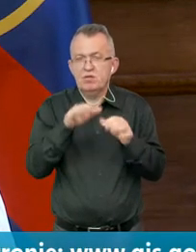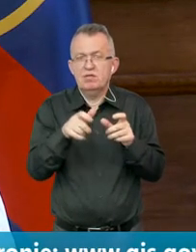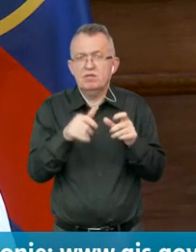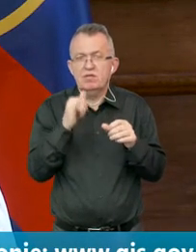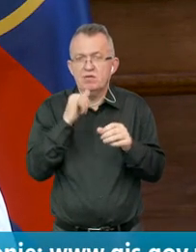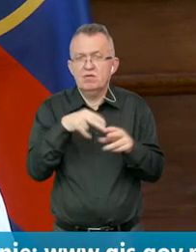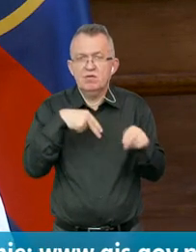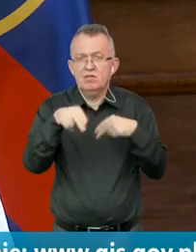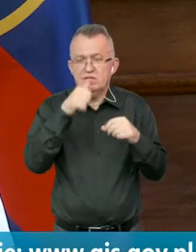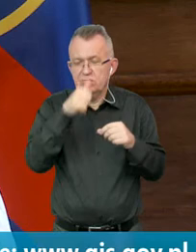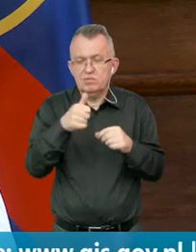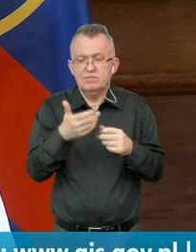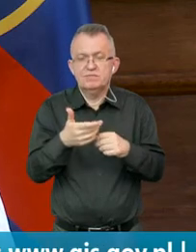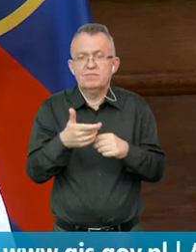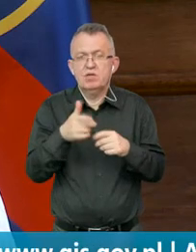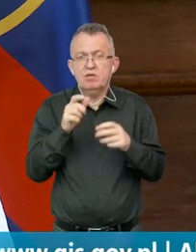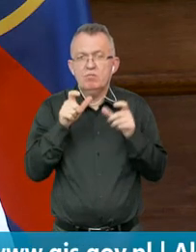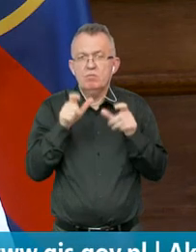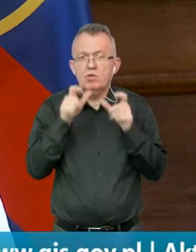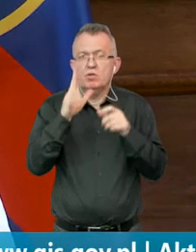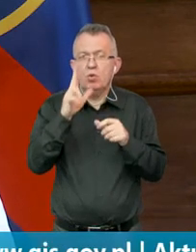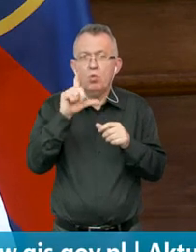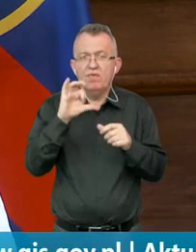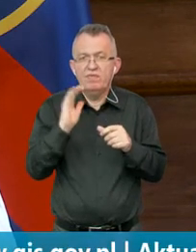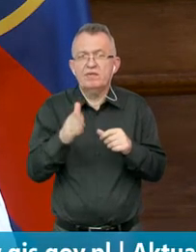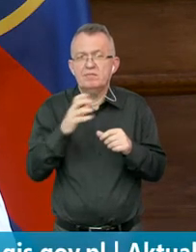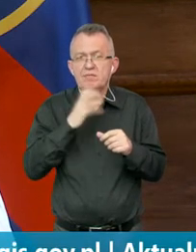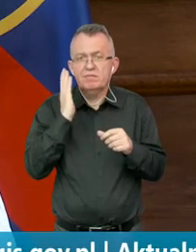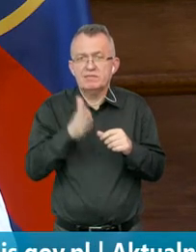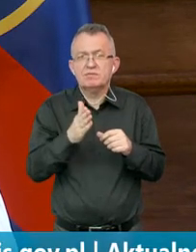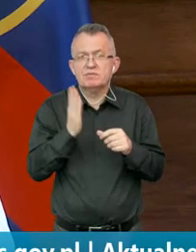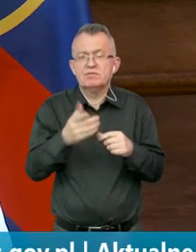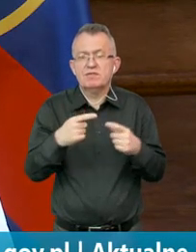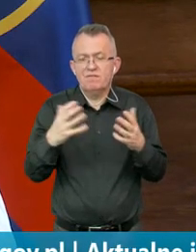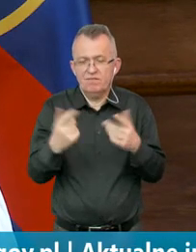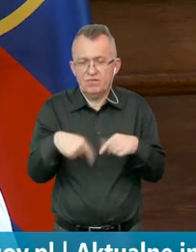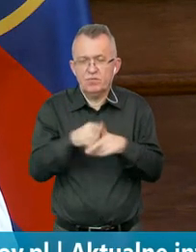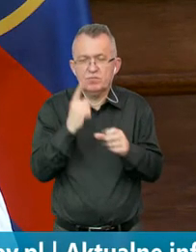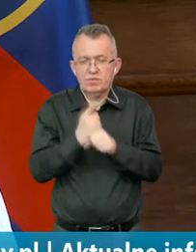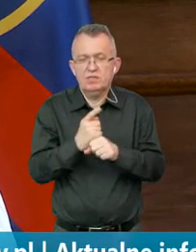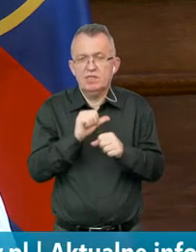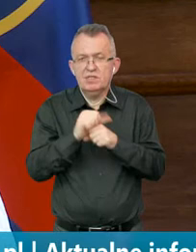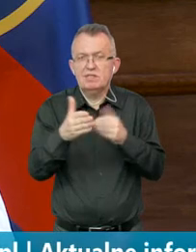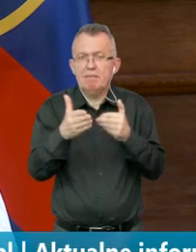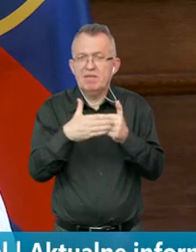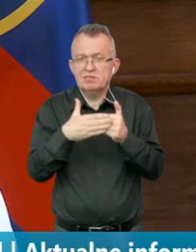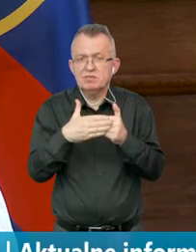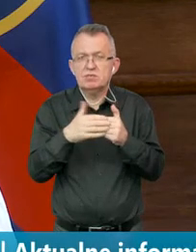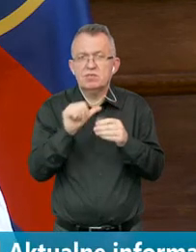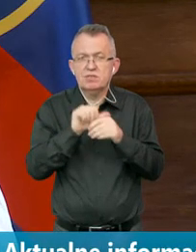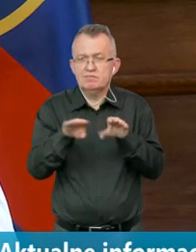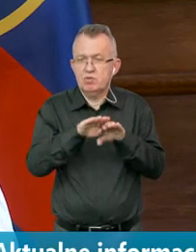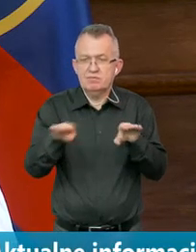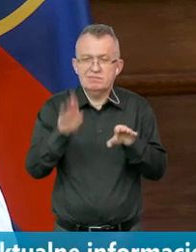położenie czy układ, natomiast most Kłodny na pewno taką rolę będzie mógł przejąć, bo jest bardzo blisko, jest na tym samym